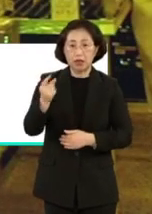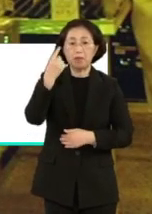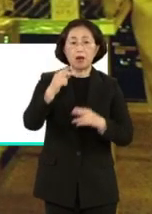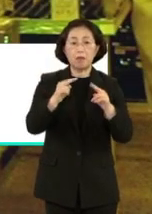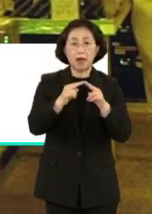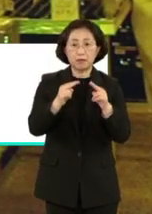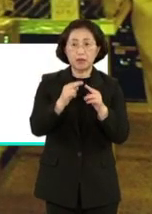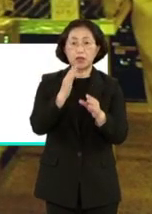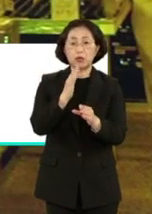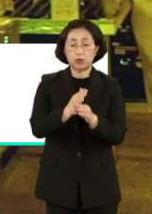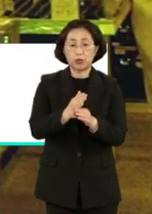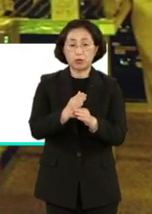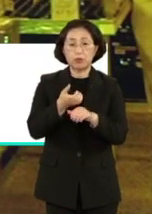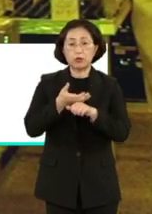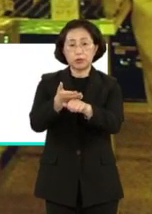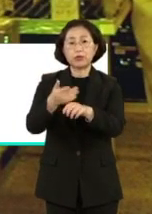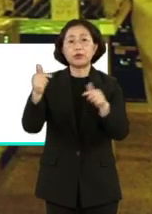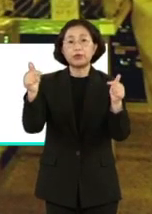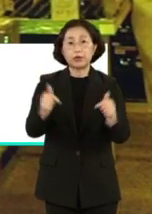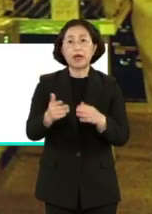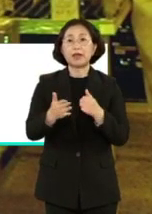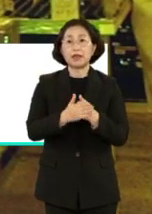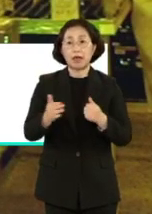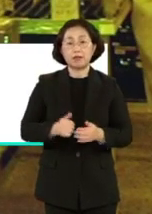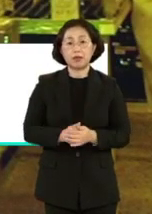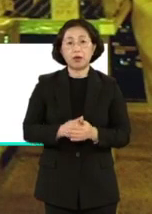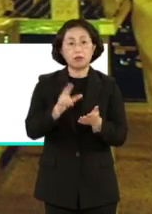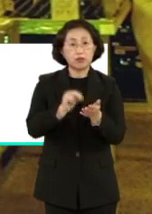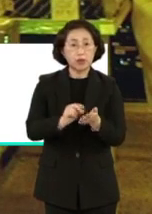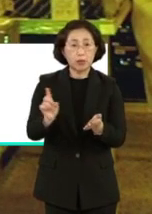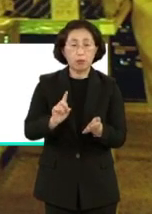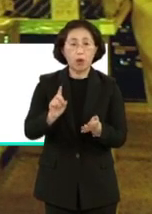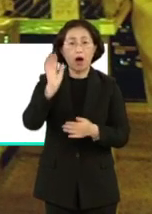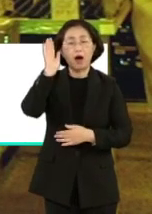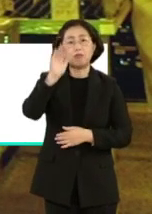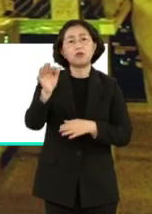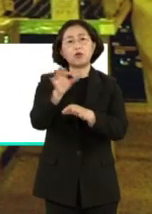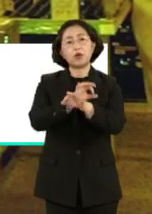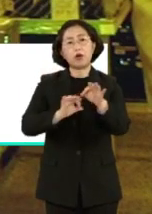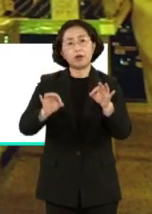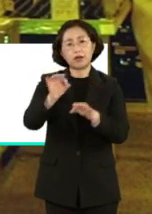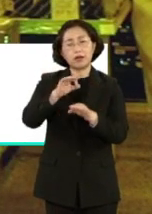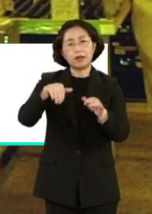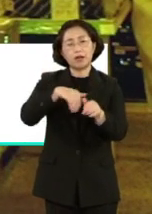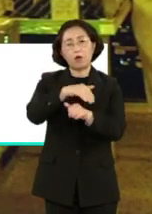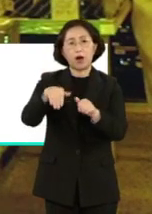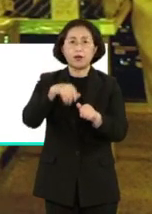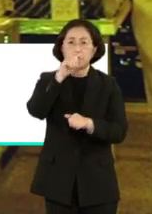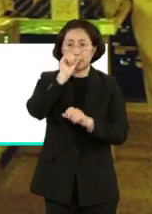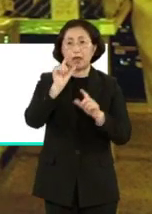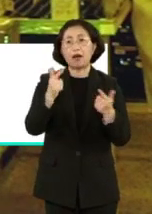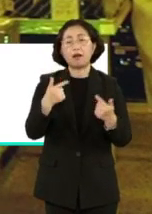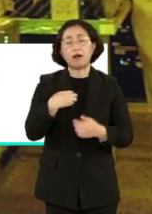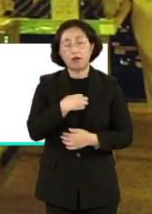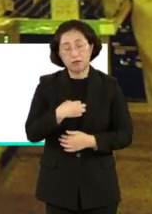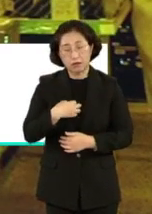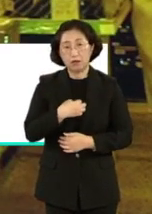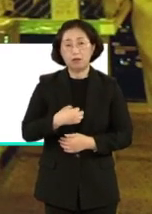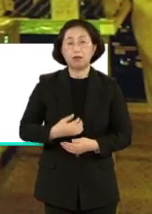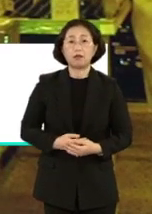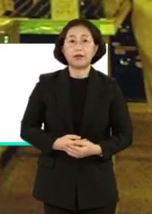업종을 중심으로 수출 둔화세가 크기 때문인데 문제는 앞으로의 경기 전망이 더 어둡다는 게 걱정입니다. 김건규